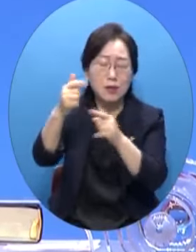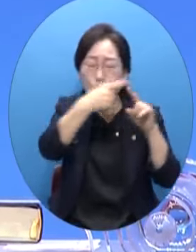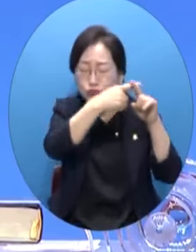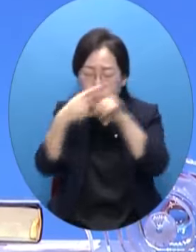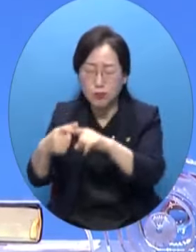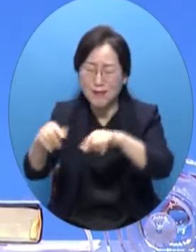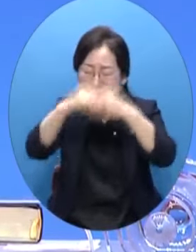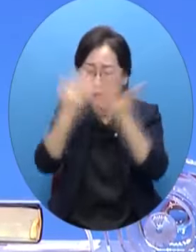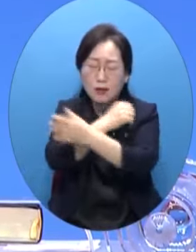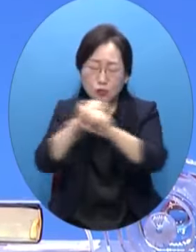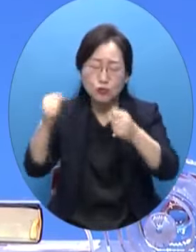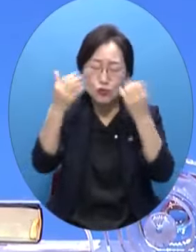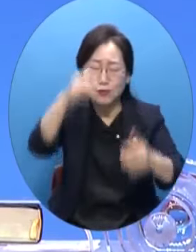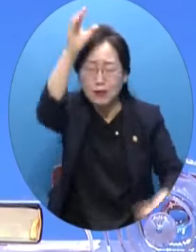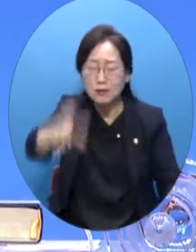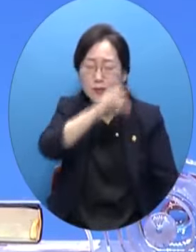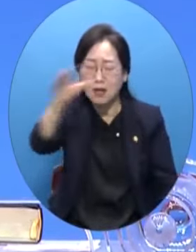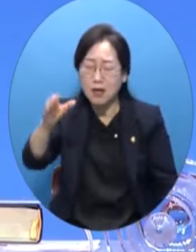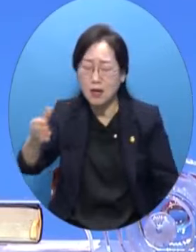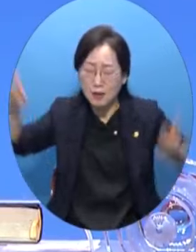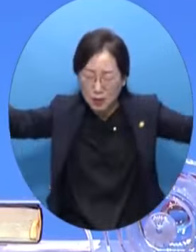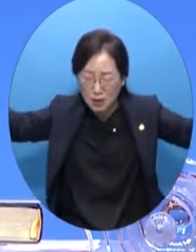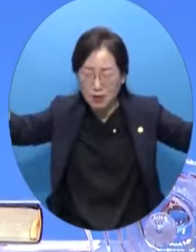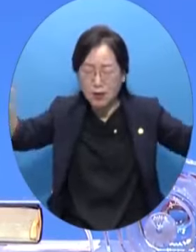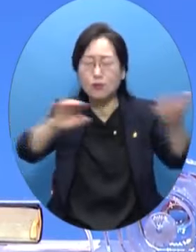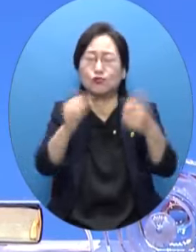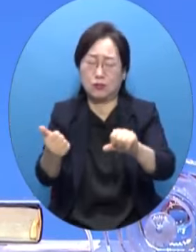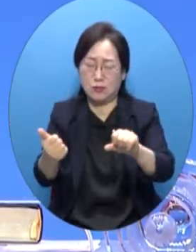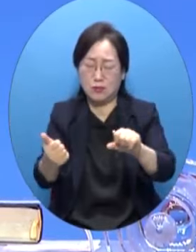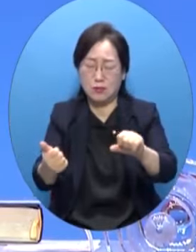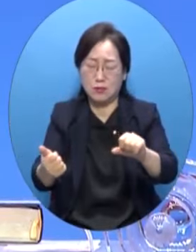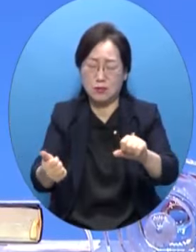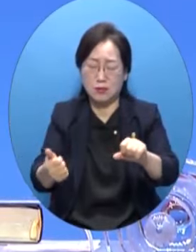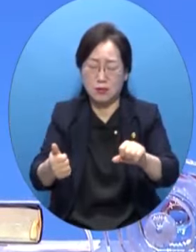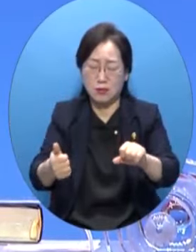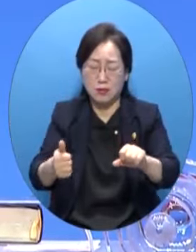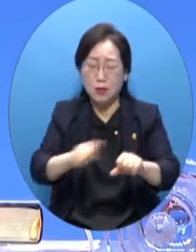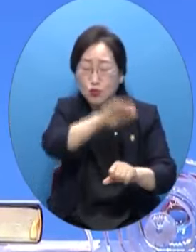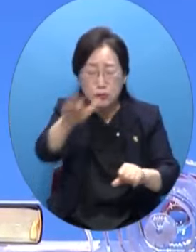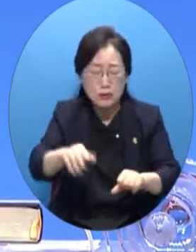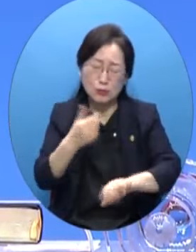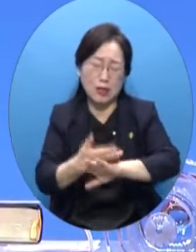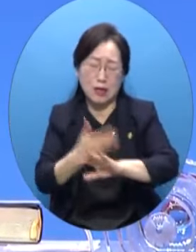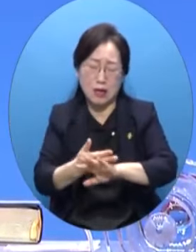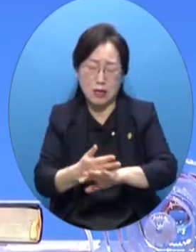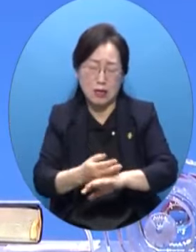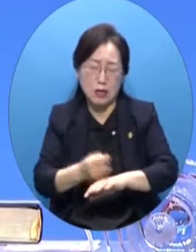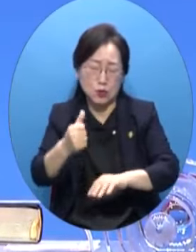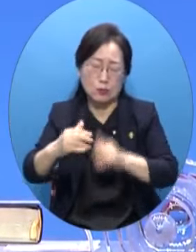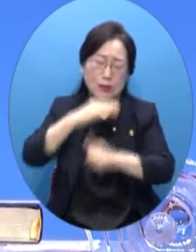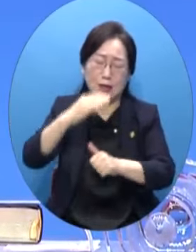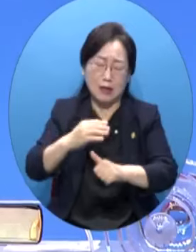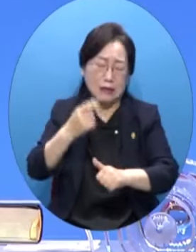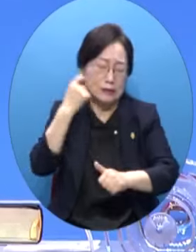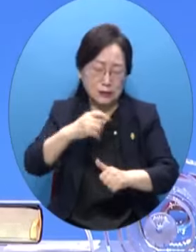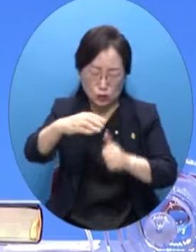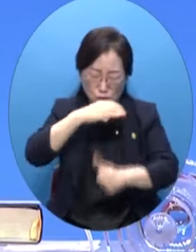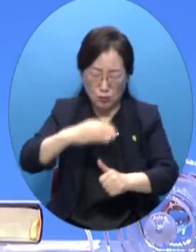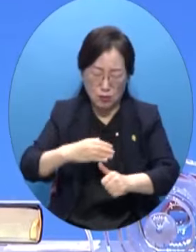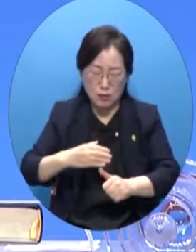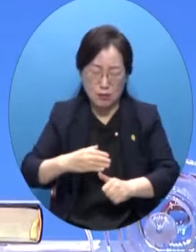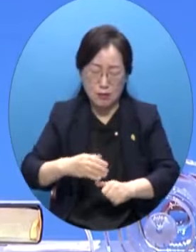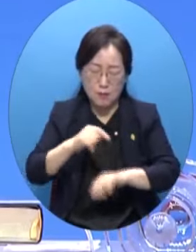무조건적으로 다 용서하시고 십자가에서 우리를 위해 죽으셨는데, 우리는 작은 상처 하나를 낸 사람도 용서하지 못하고 마음에